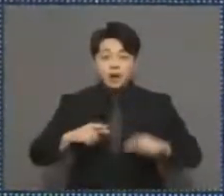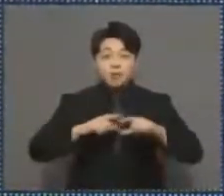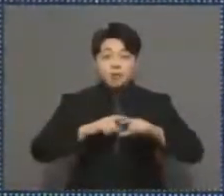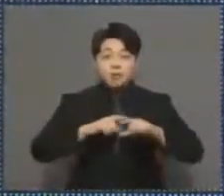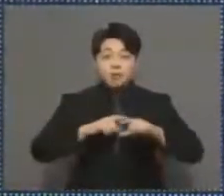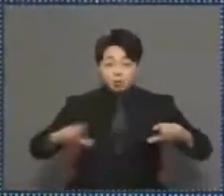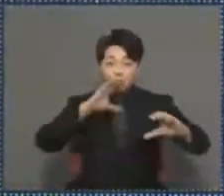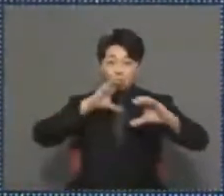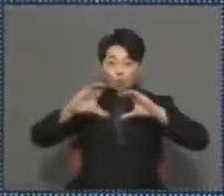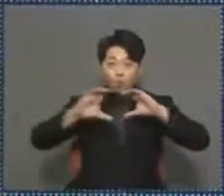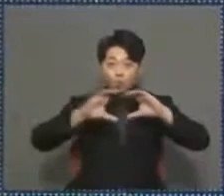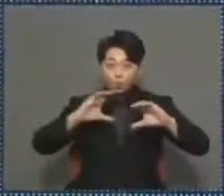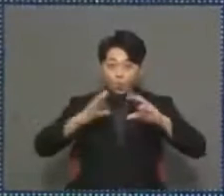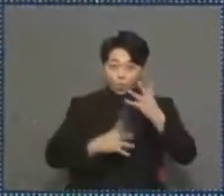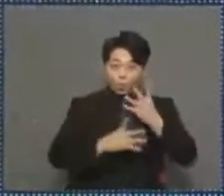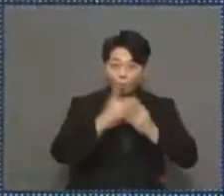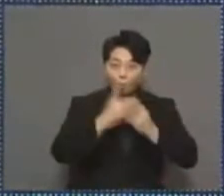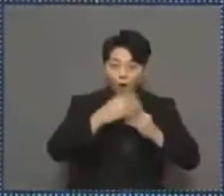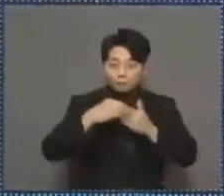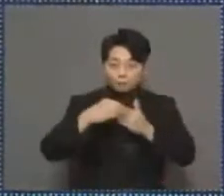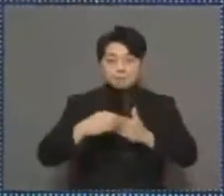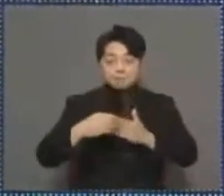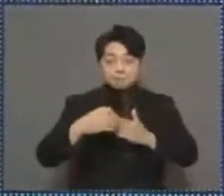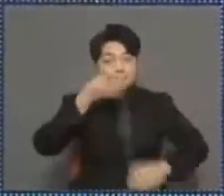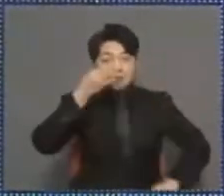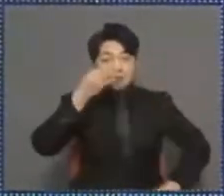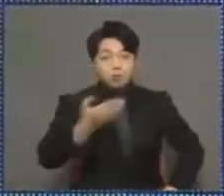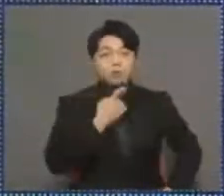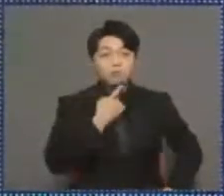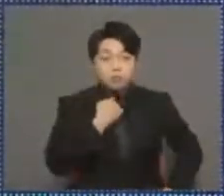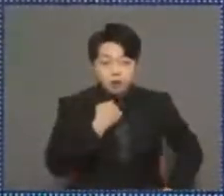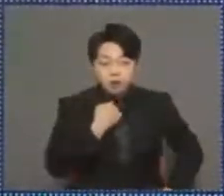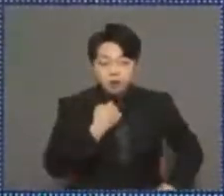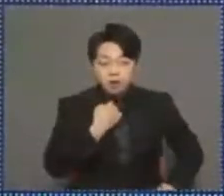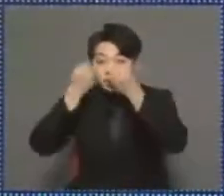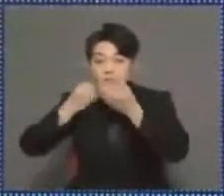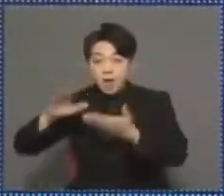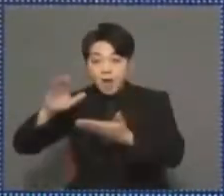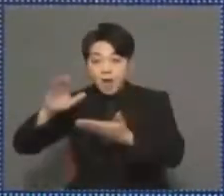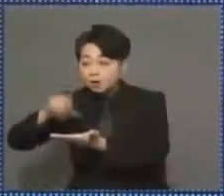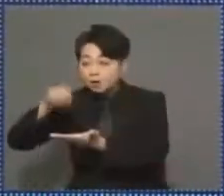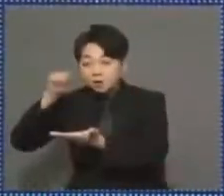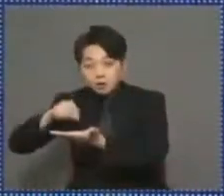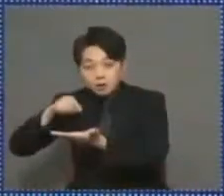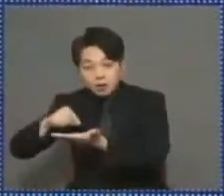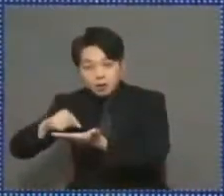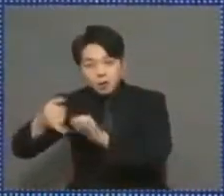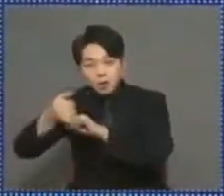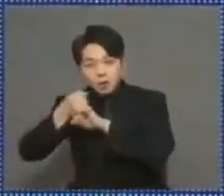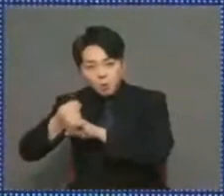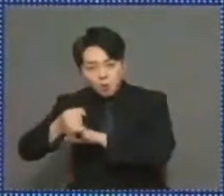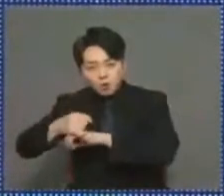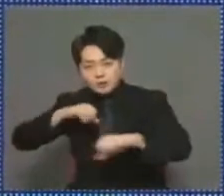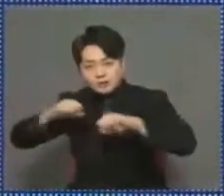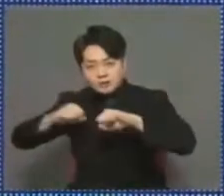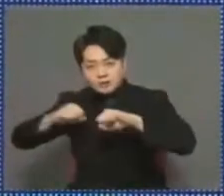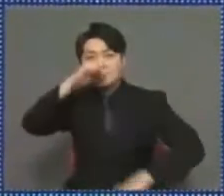평소에는 소통으로 통합의 리더십을 발휘했지만 하지만 개혁과제는 반드시 싸워서